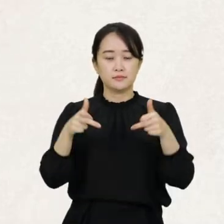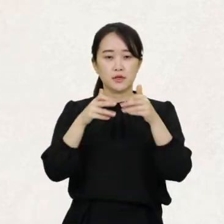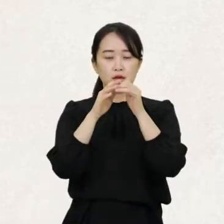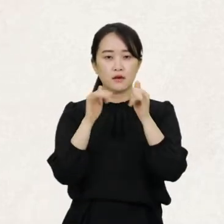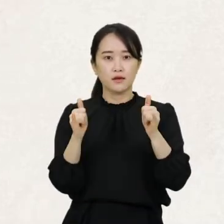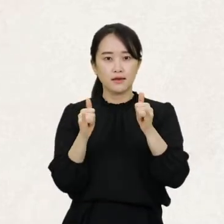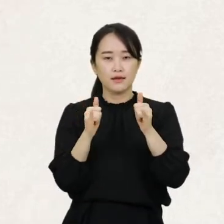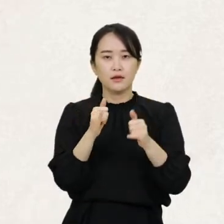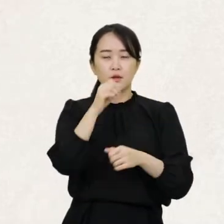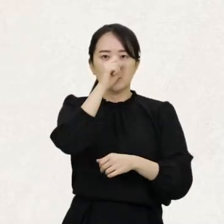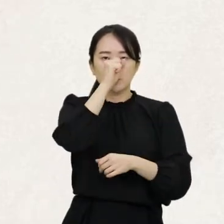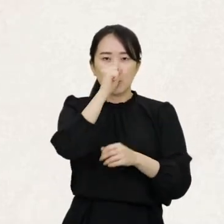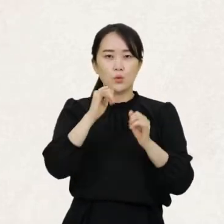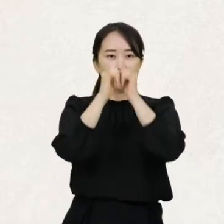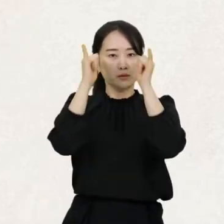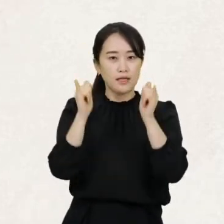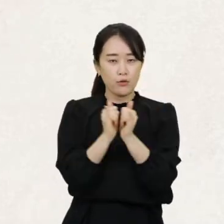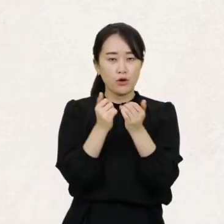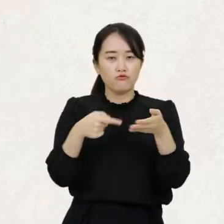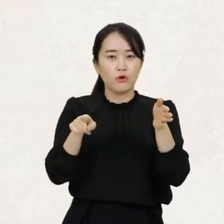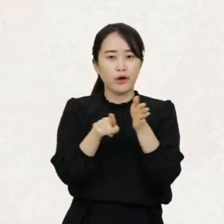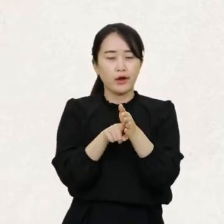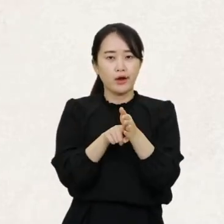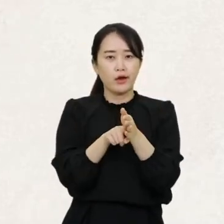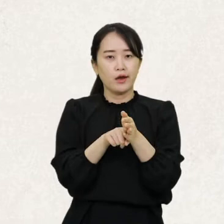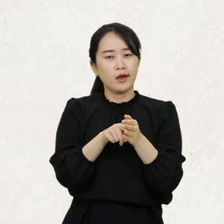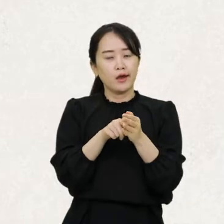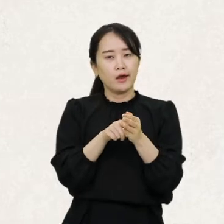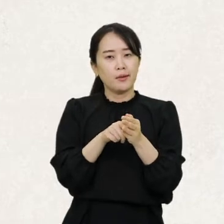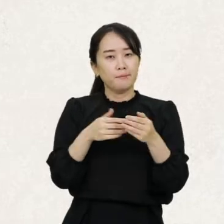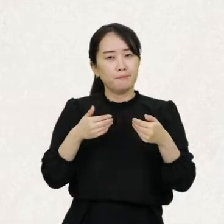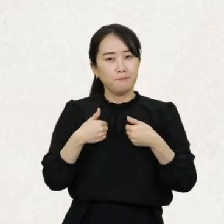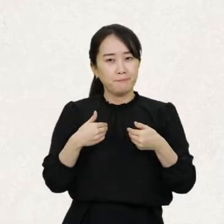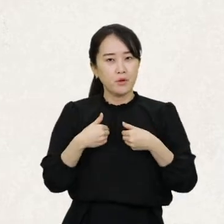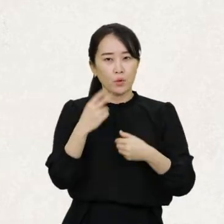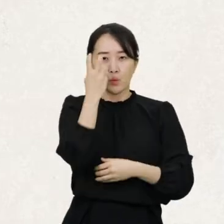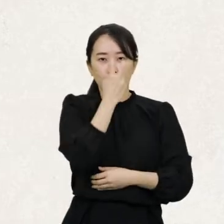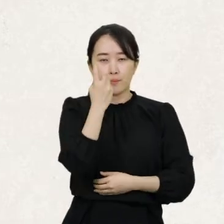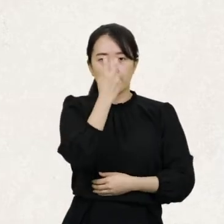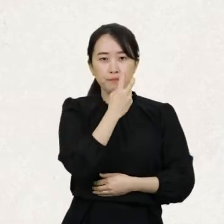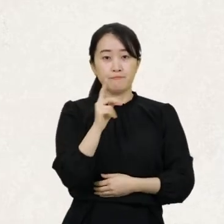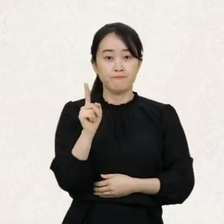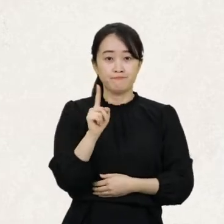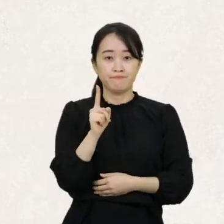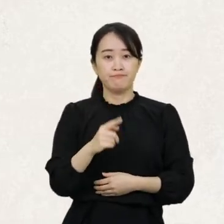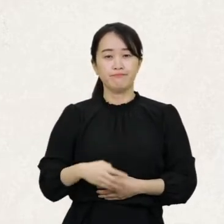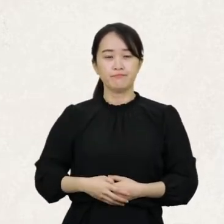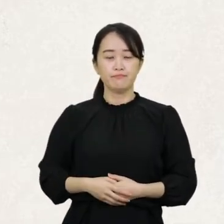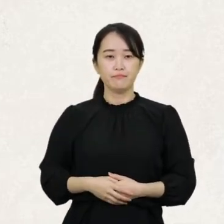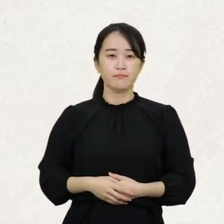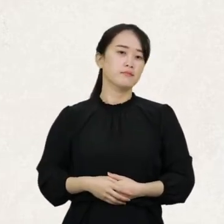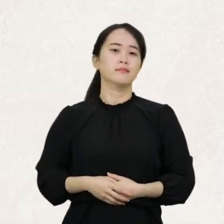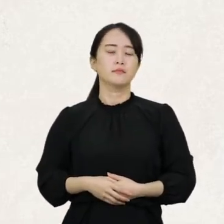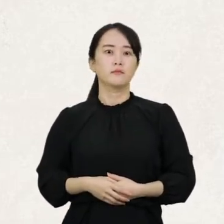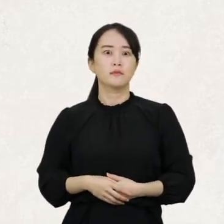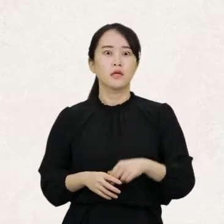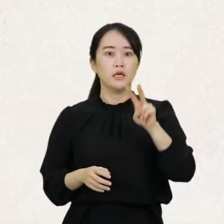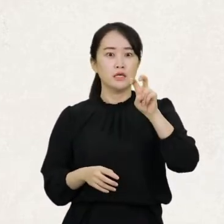장애인에게 더 나은 사회가 되기 위해서 어떤 부분이 개선되어야 하는지도 조사했는데요.